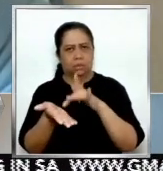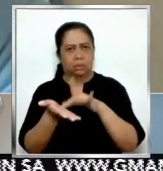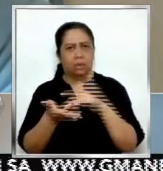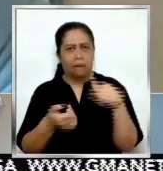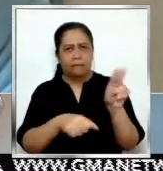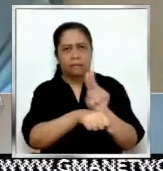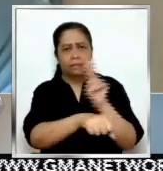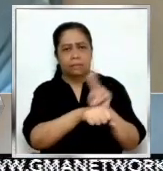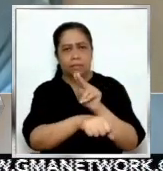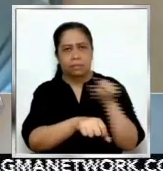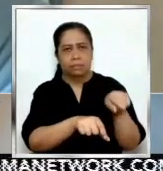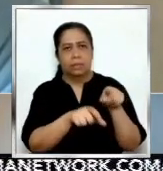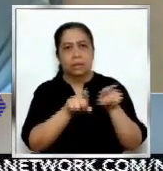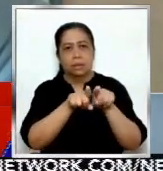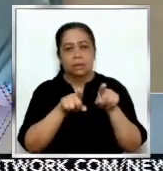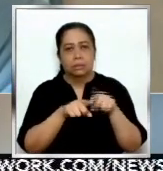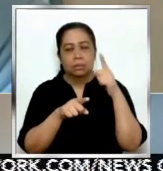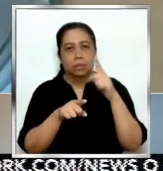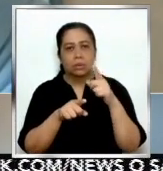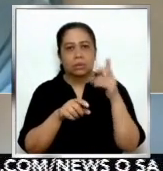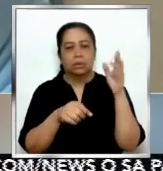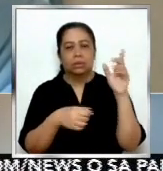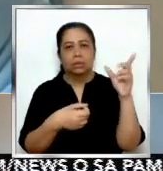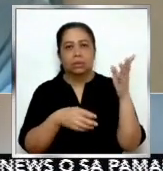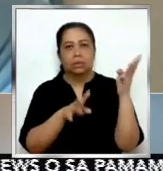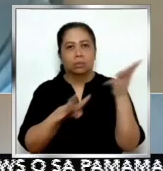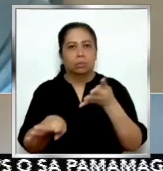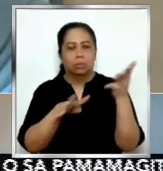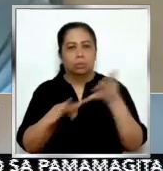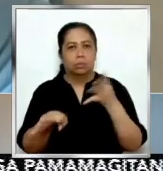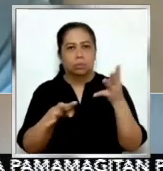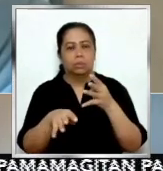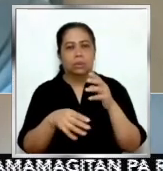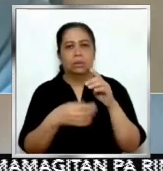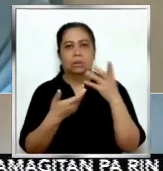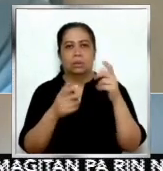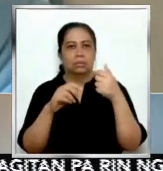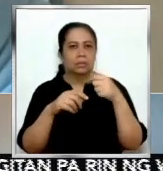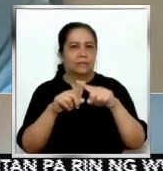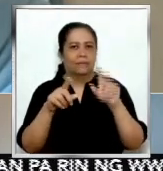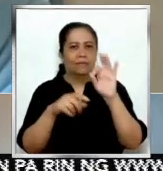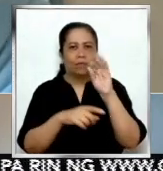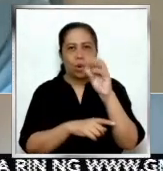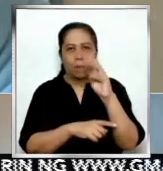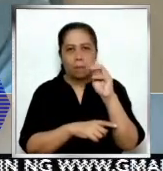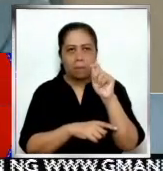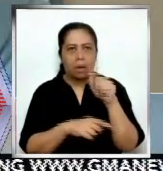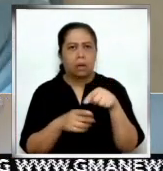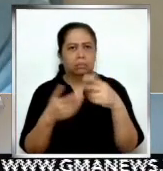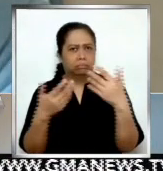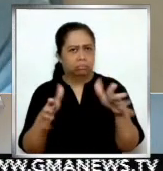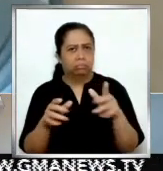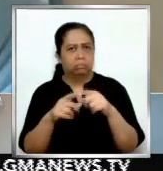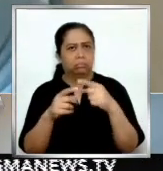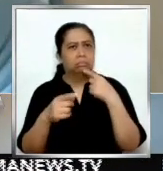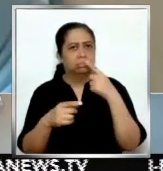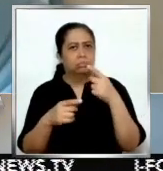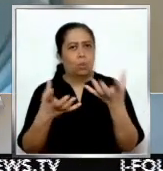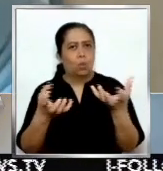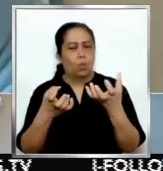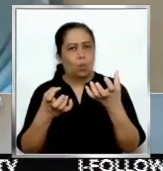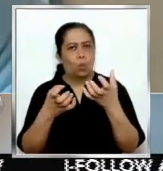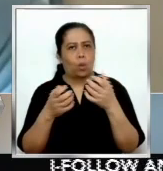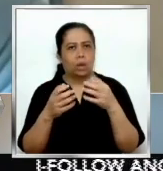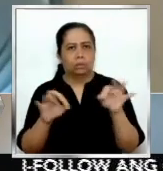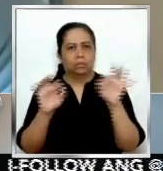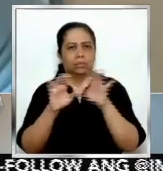po siya para sa preloading ng digital format, and it has already been stated that we want to rationalize the